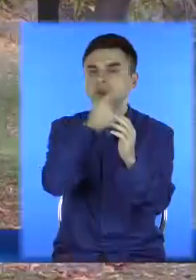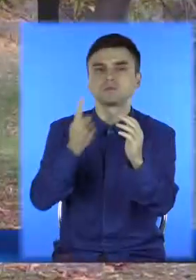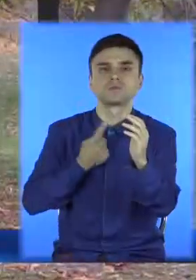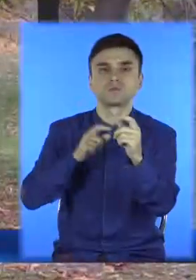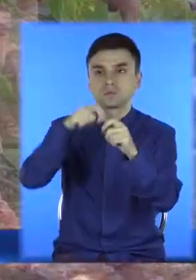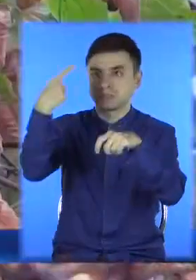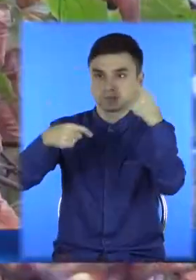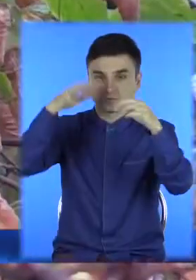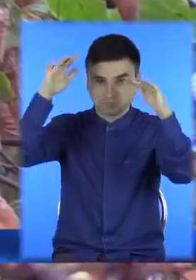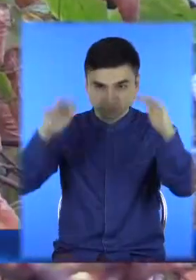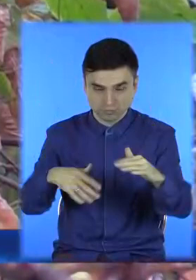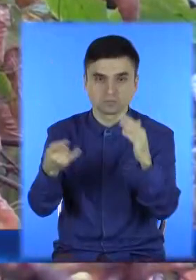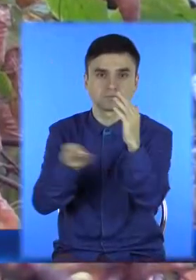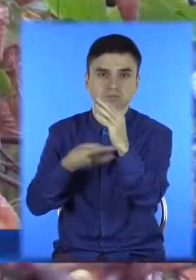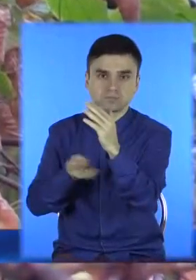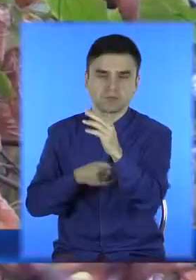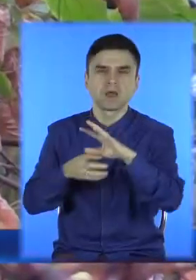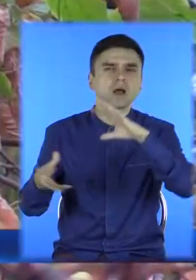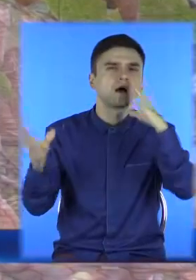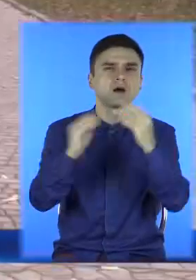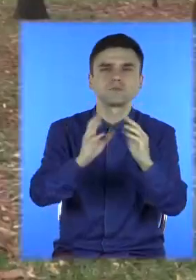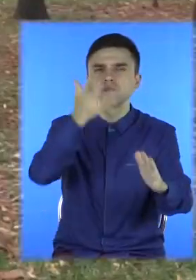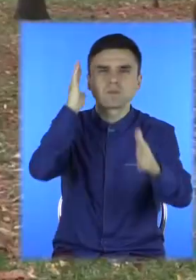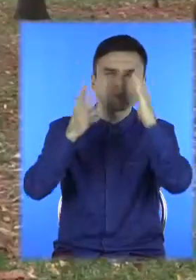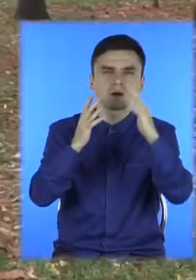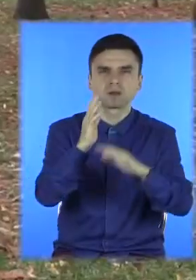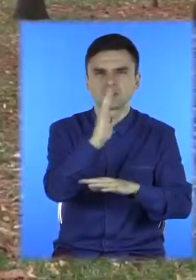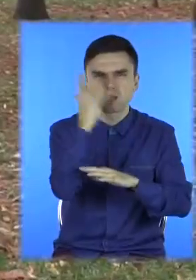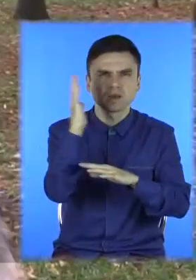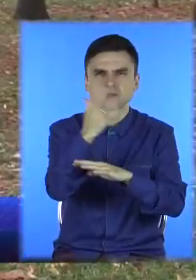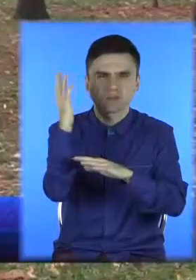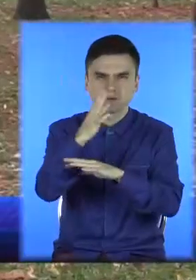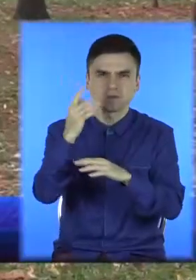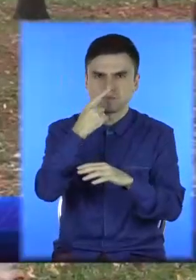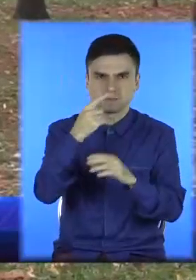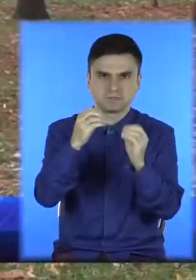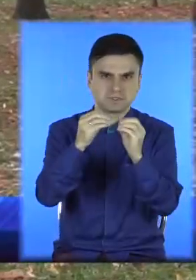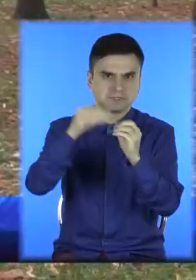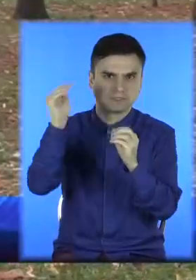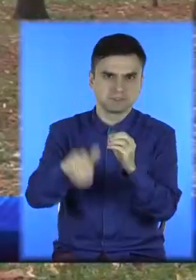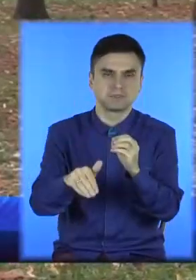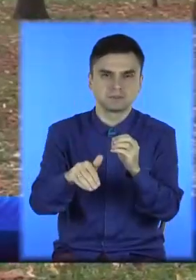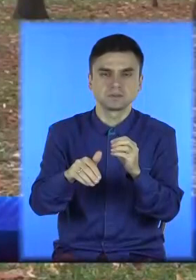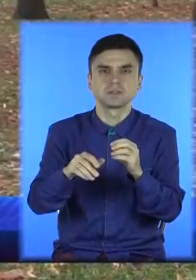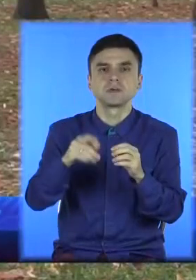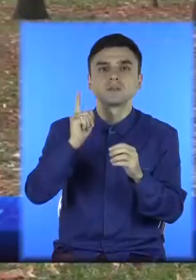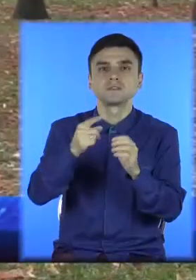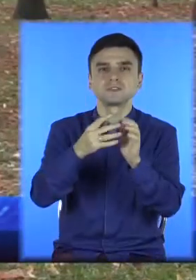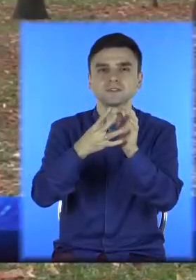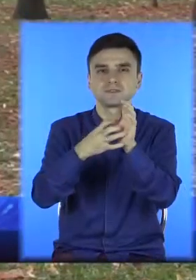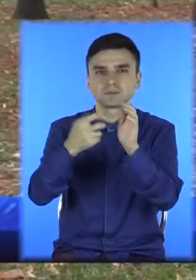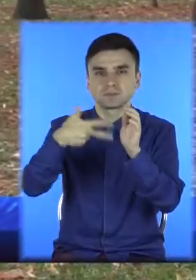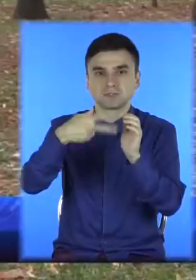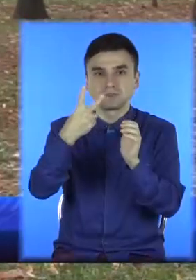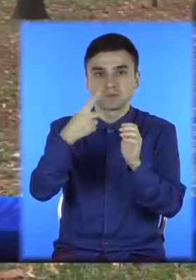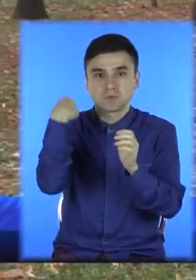проводили ще у 1932 році. Составлена схема, ці дерев'я нанесені